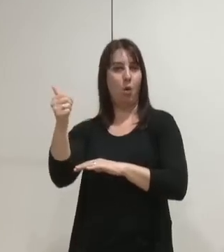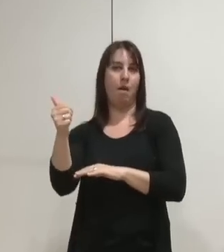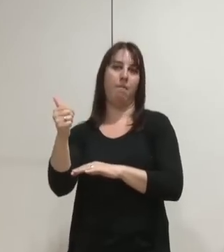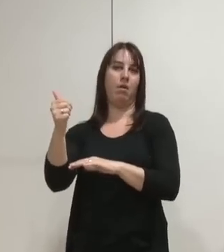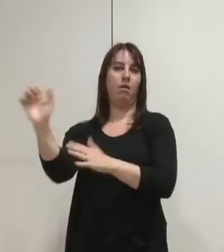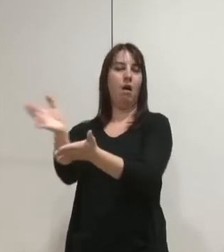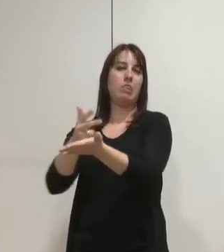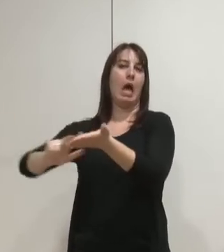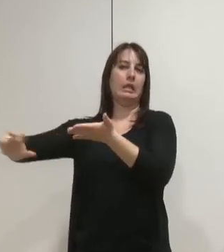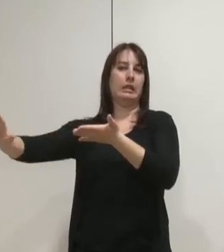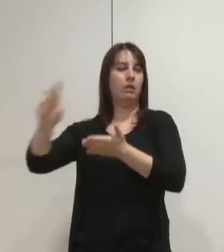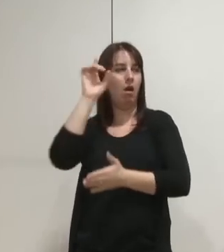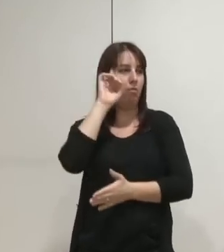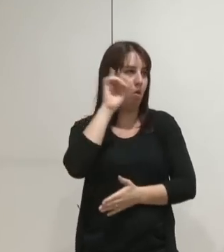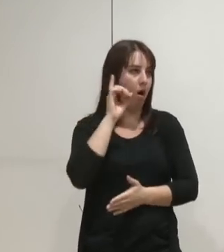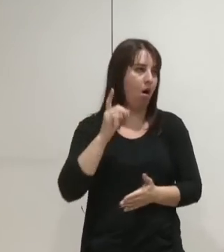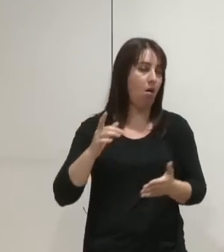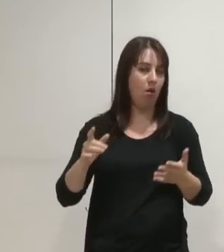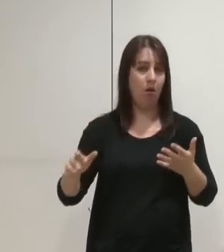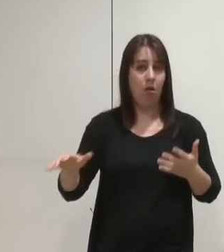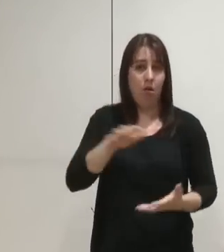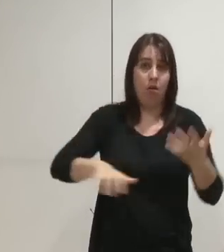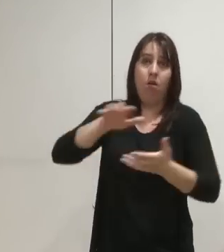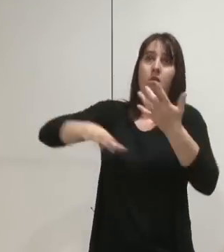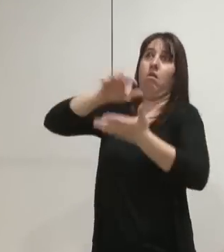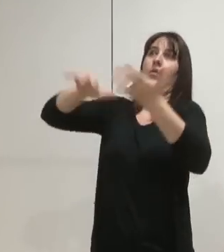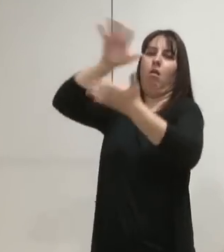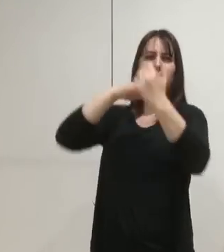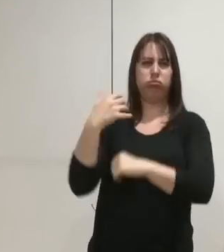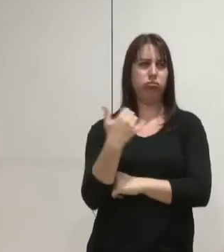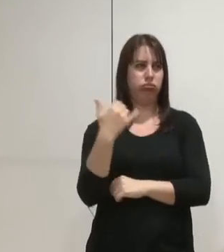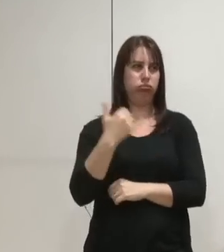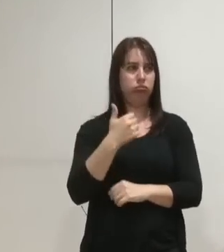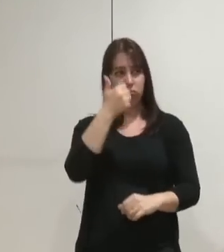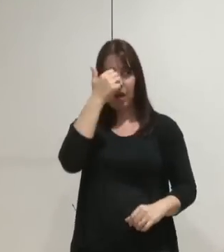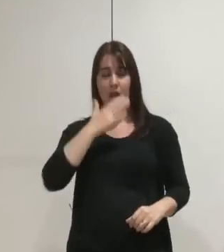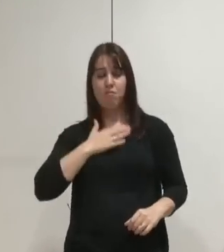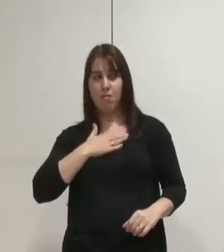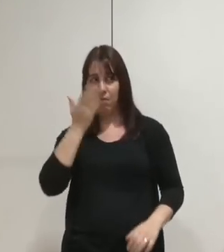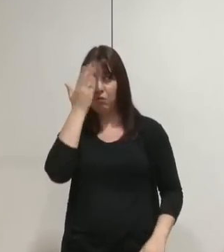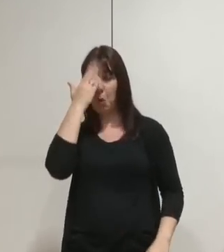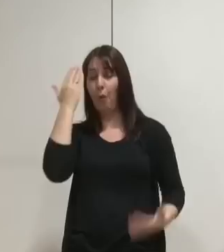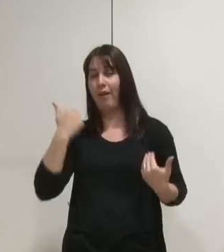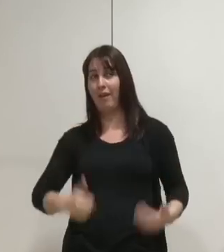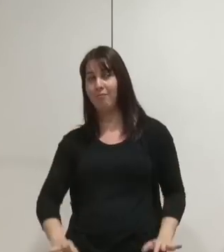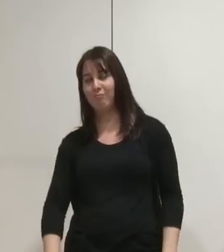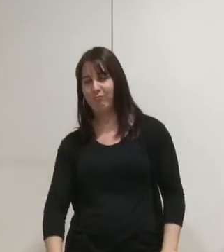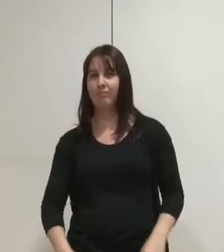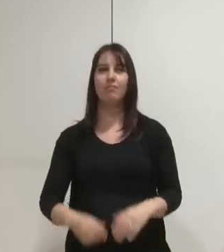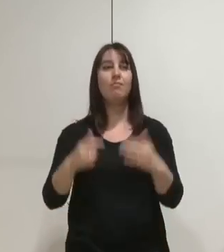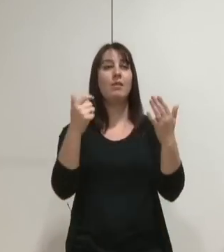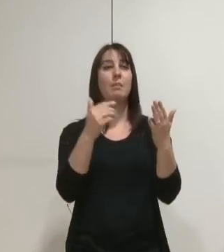l'histoire parce que ça prend sinon vite des proportions et je vous parle en connaissance de cause donc